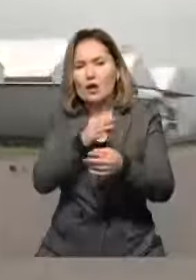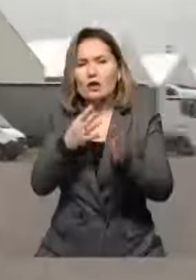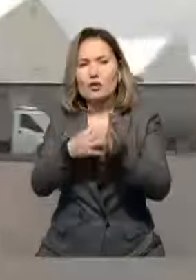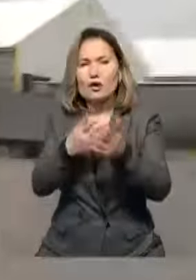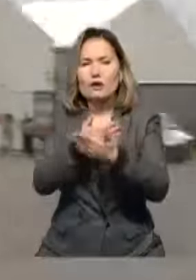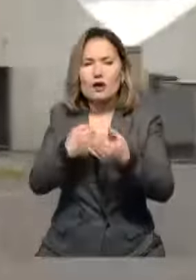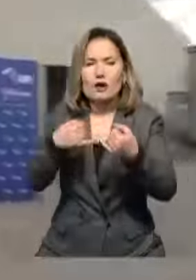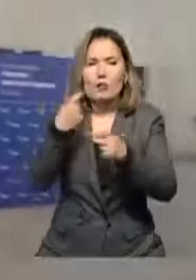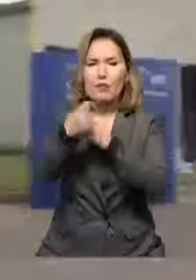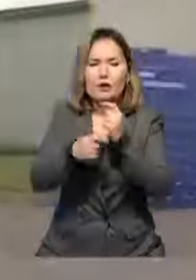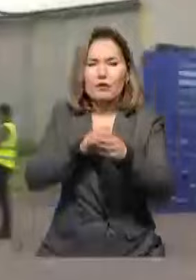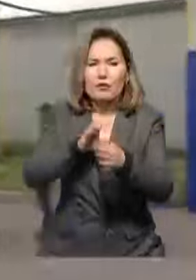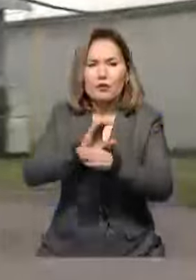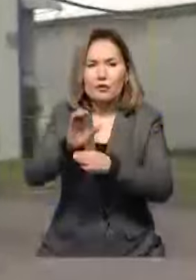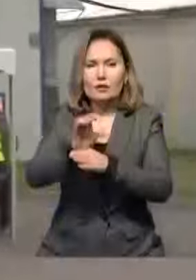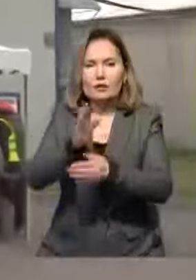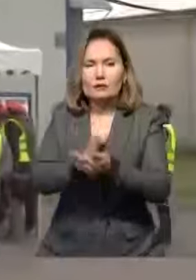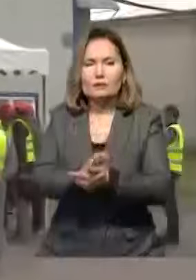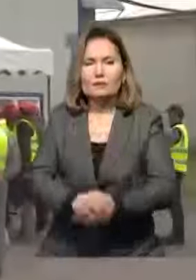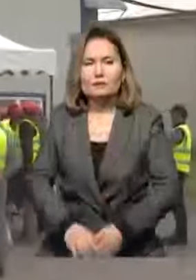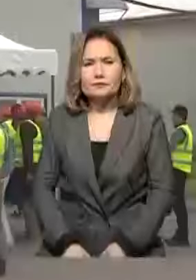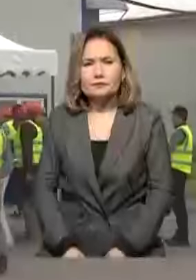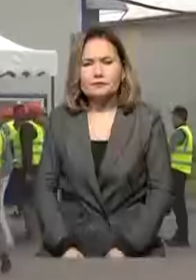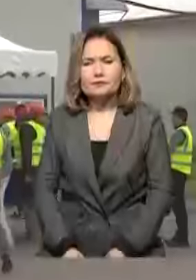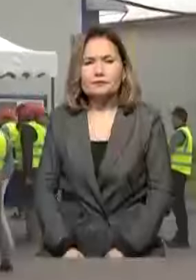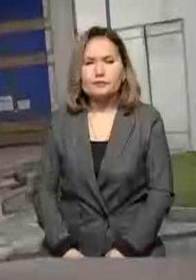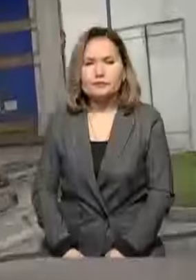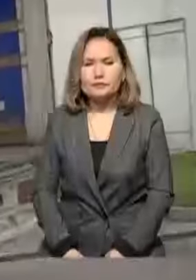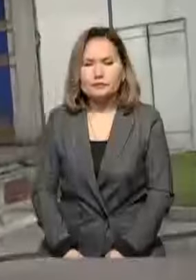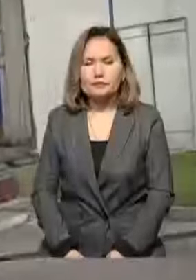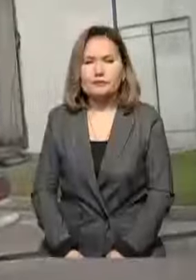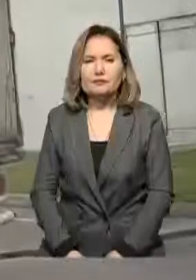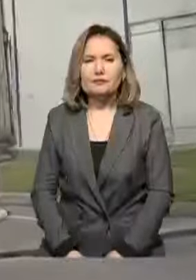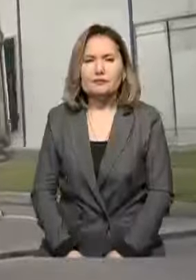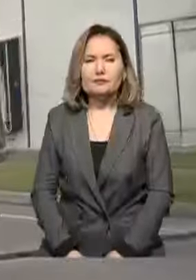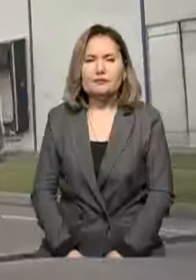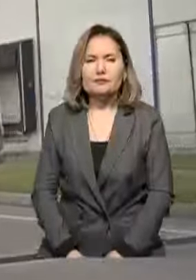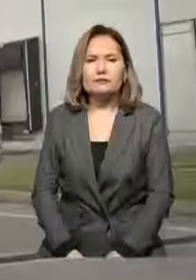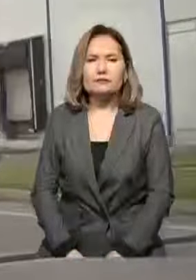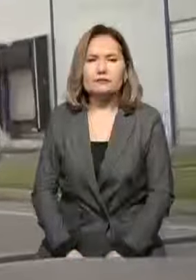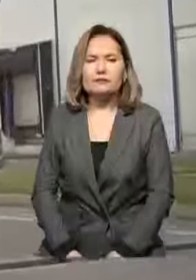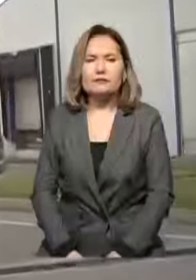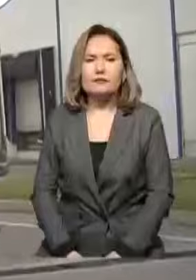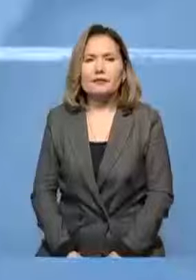полипропилен маркасын шығарады. Алмас Садуақас, Радик Жақыпов, 24 KZ, Алматы облысынан.